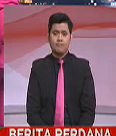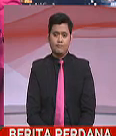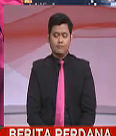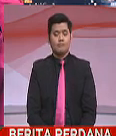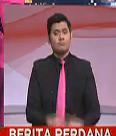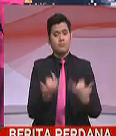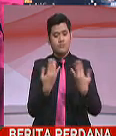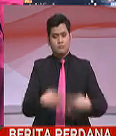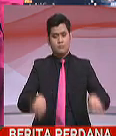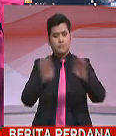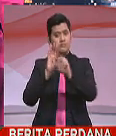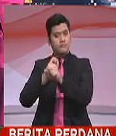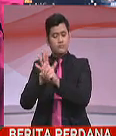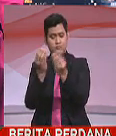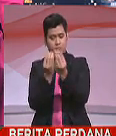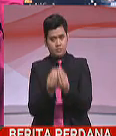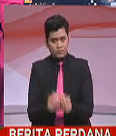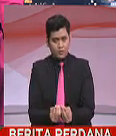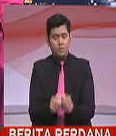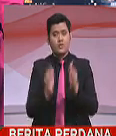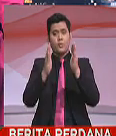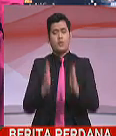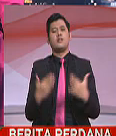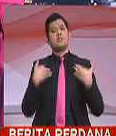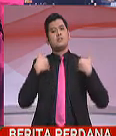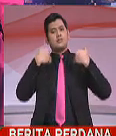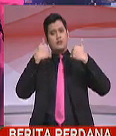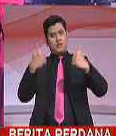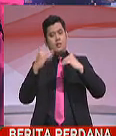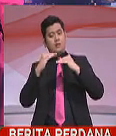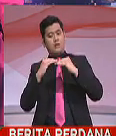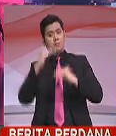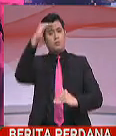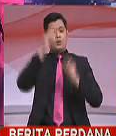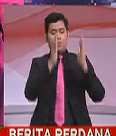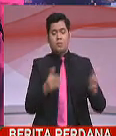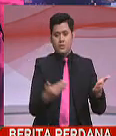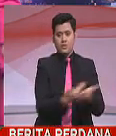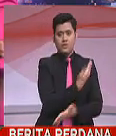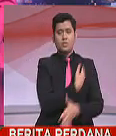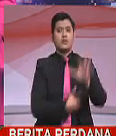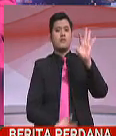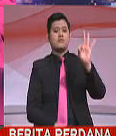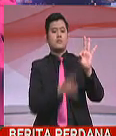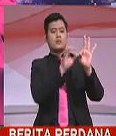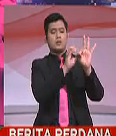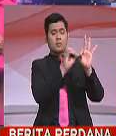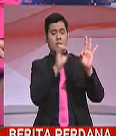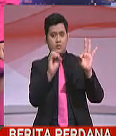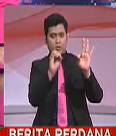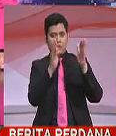Beralih ke perkembangan COVID-19, jumlah kes pulih mengatasi kes baharu hari ini dengan 900 kes pulih